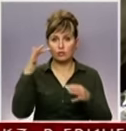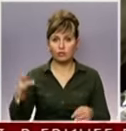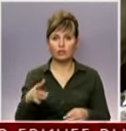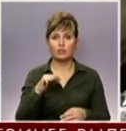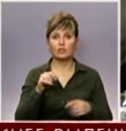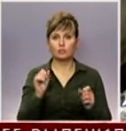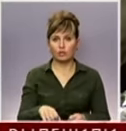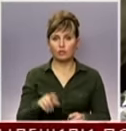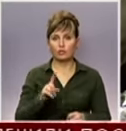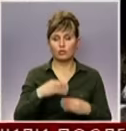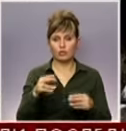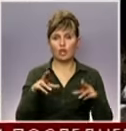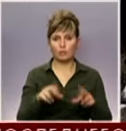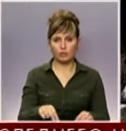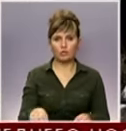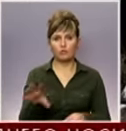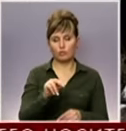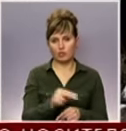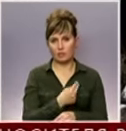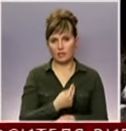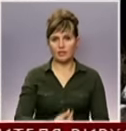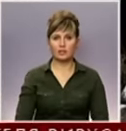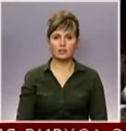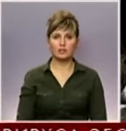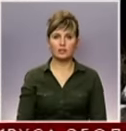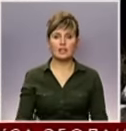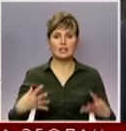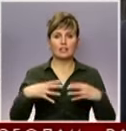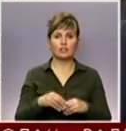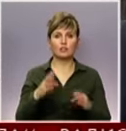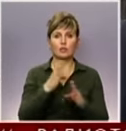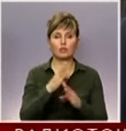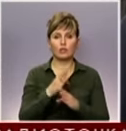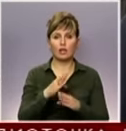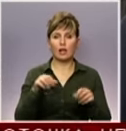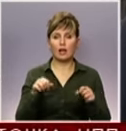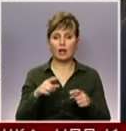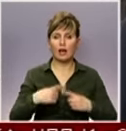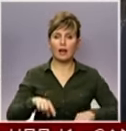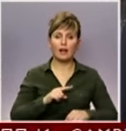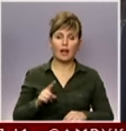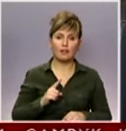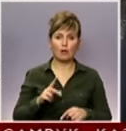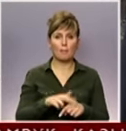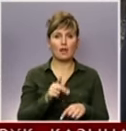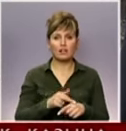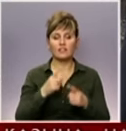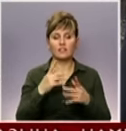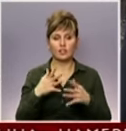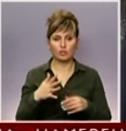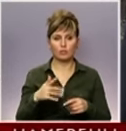и смогли, что дать обещание все исправить. Совместно с природоохранной полицией выясним